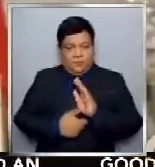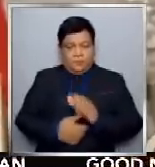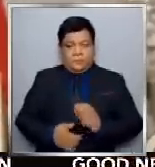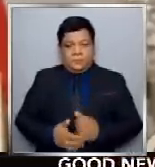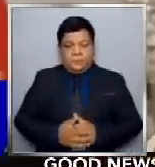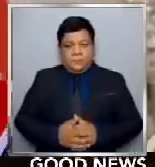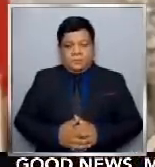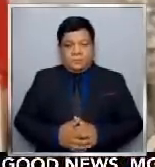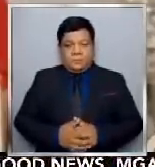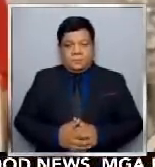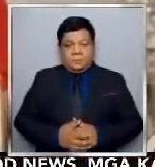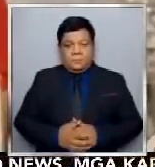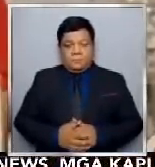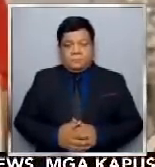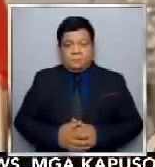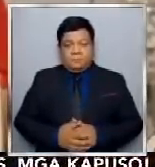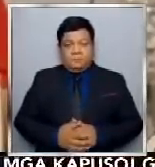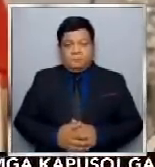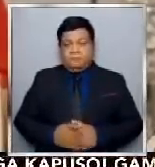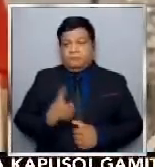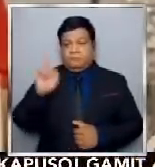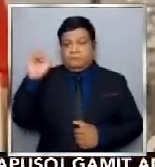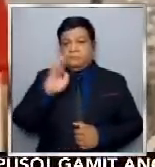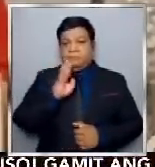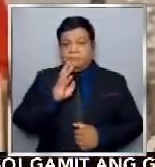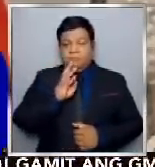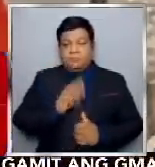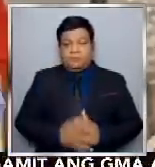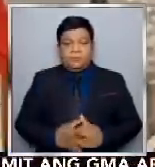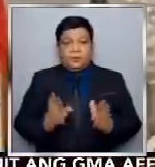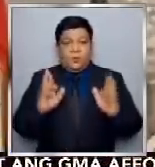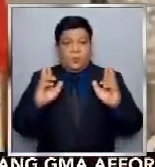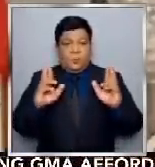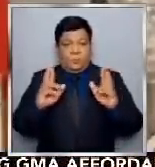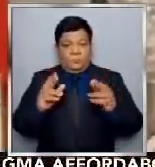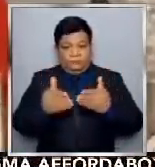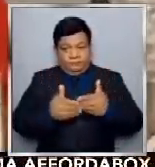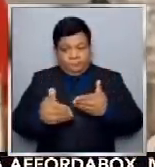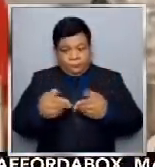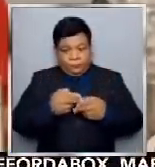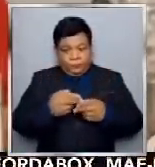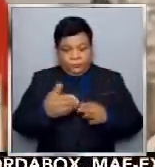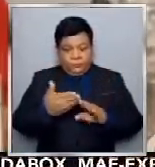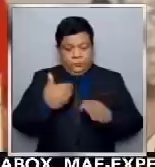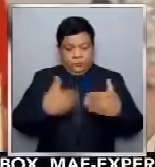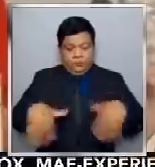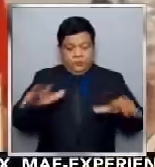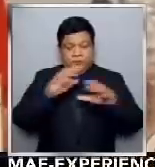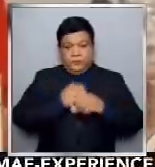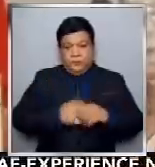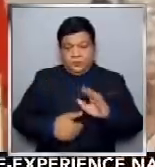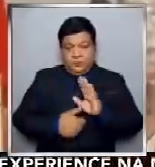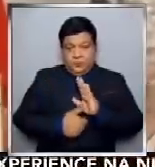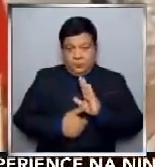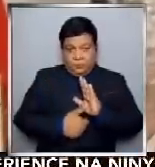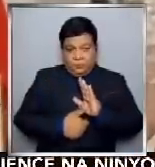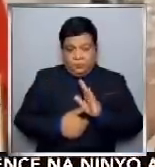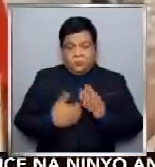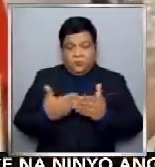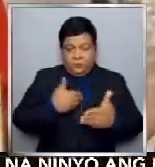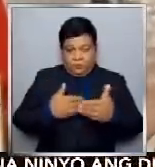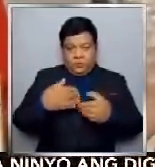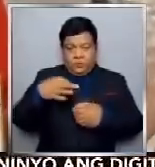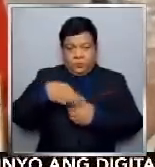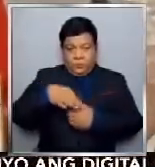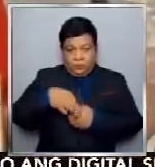Umaasa kami na sa huling mga oras bago ang eleksyon ay magkaroon ng pagbabago sa